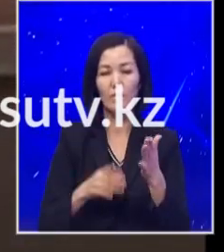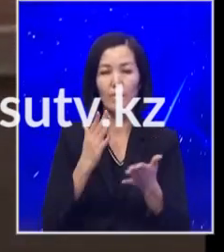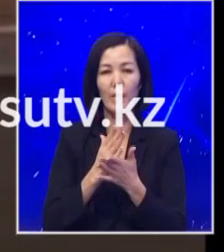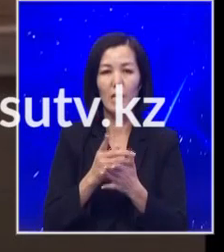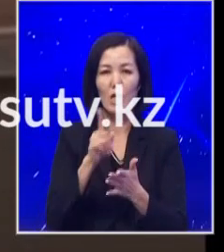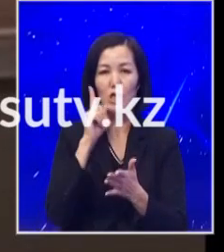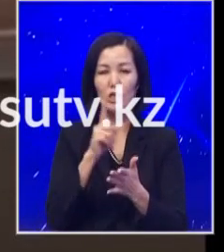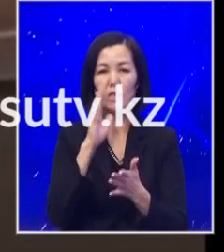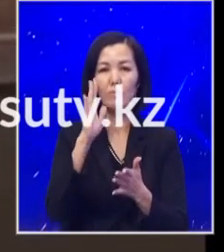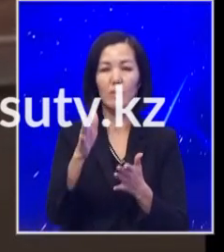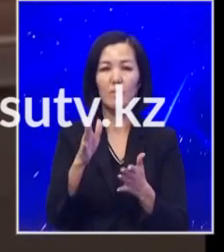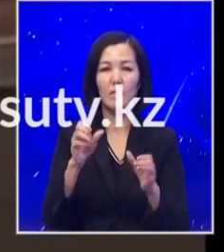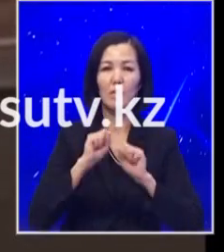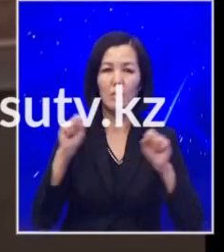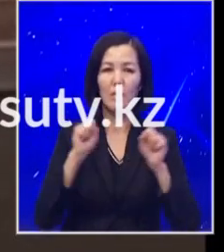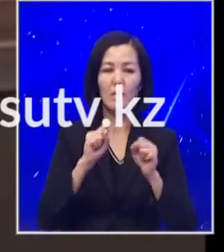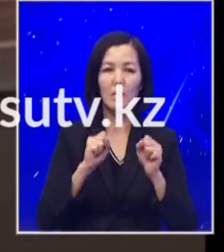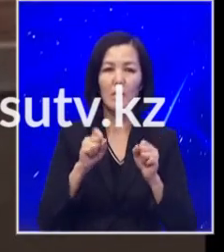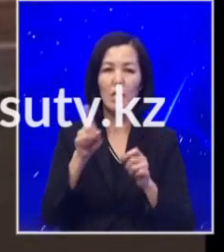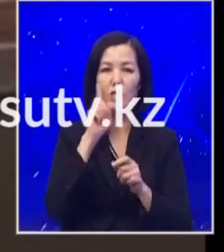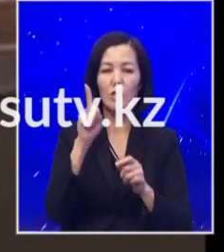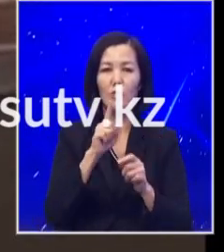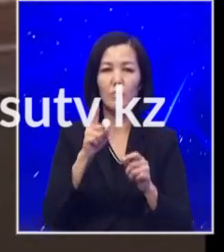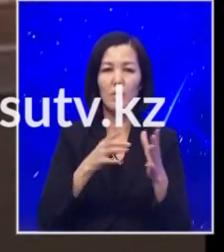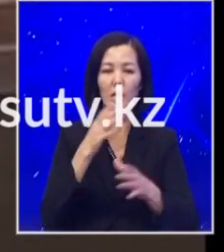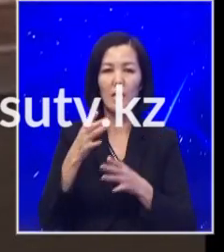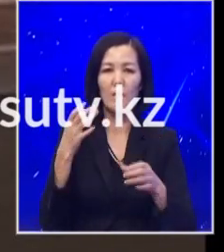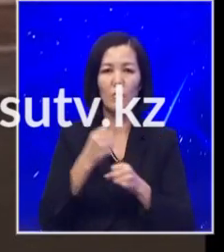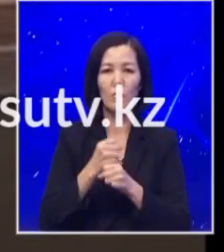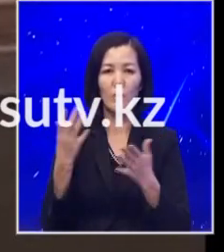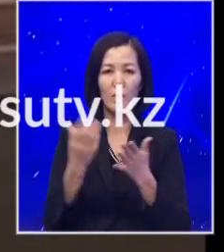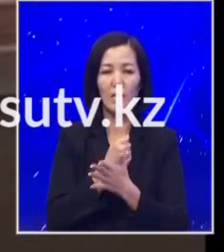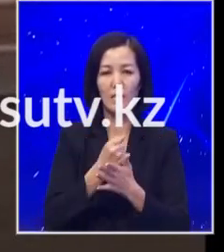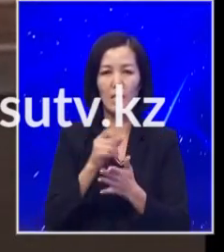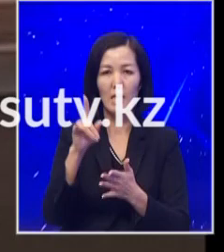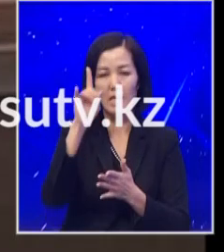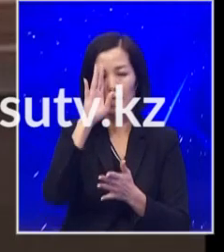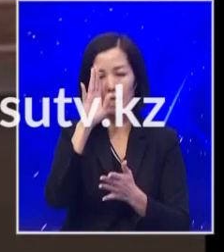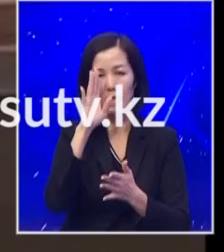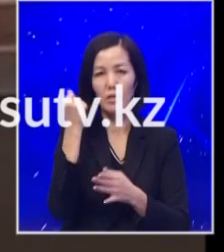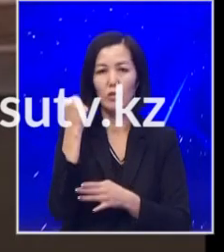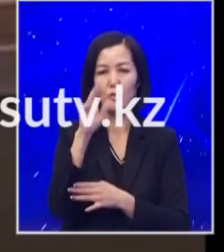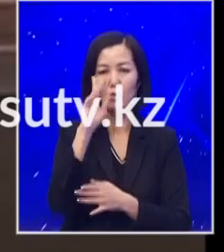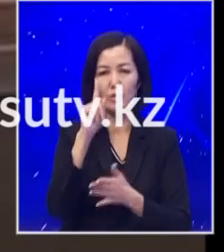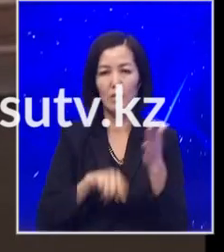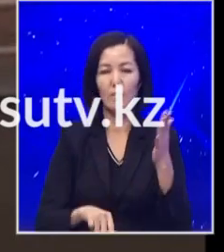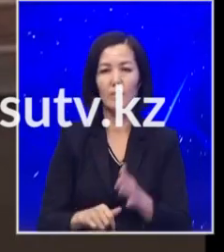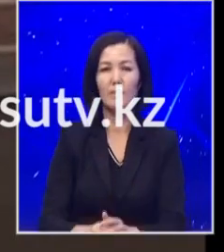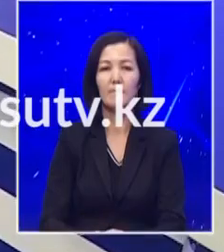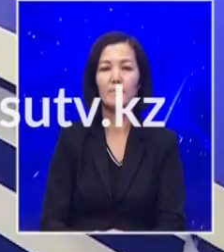Жас перспективалы зілтемірші былтыр жасөспірімдер арасында әлем кубогын иеленді. Биыл ерлер қатарында да жүлдегер болады деп сенеміз.